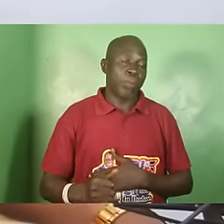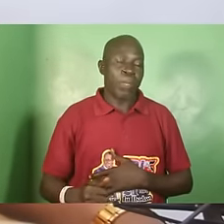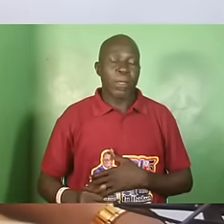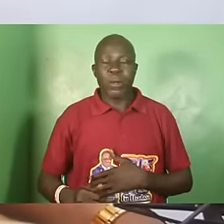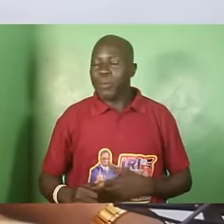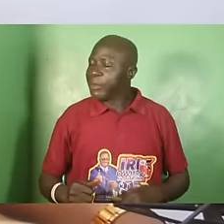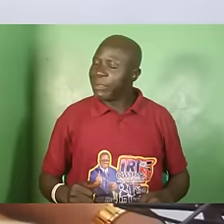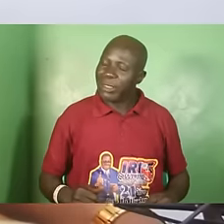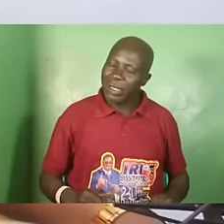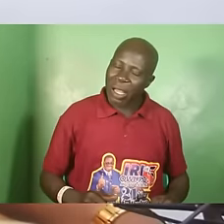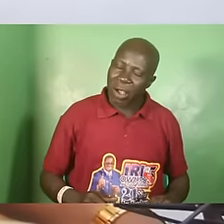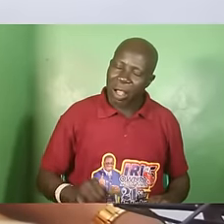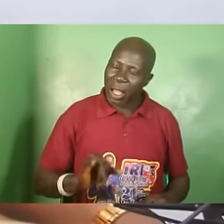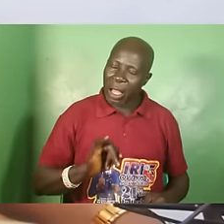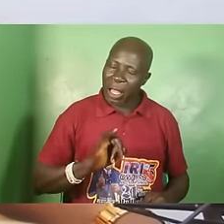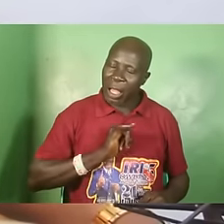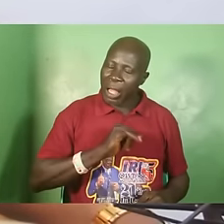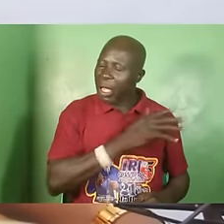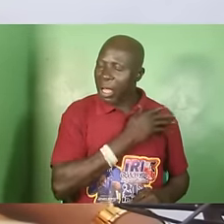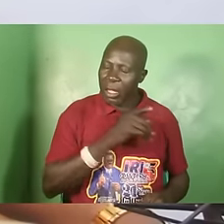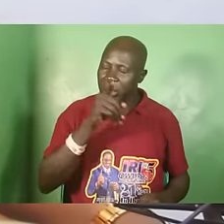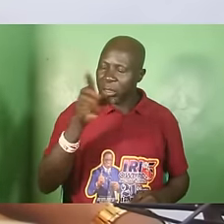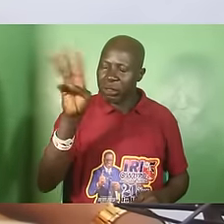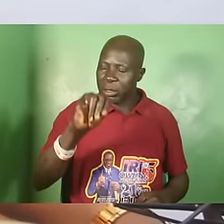Amen. Amen. Amen. Amen.